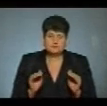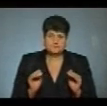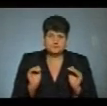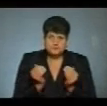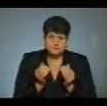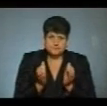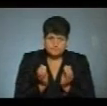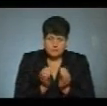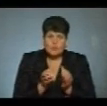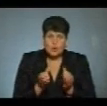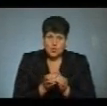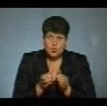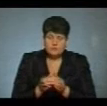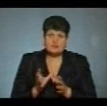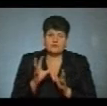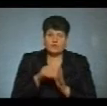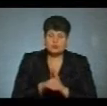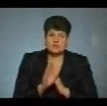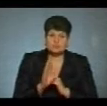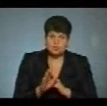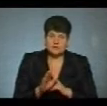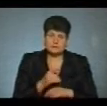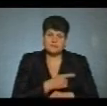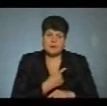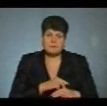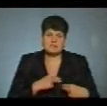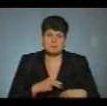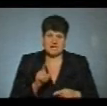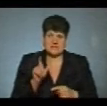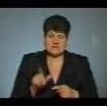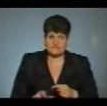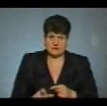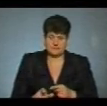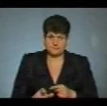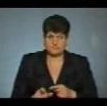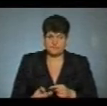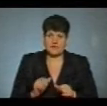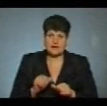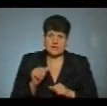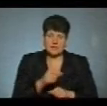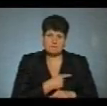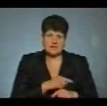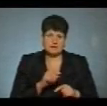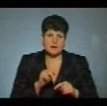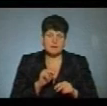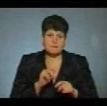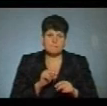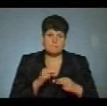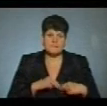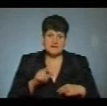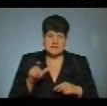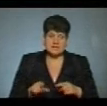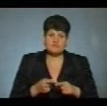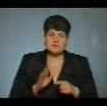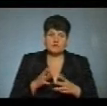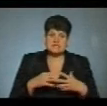групи, в склад яких буде входити медпрацівники. Крім медпрацівників екстреної медичної допомоги, це будуть